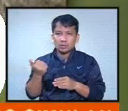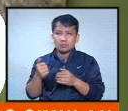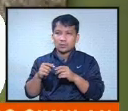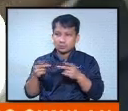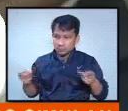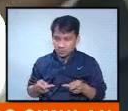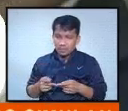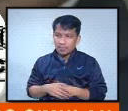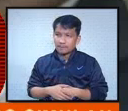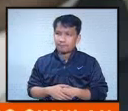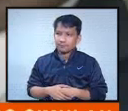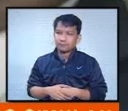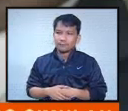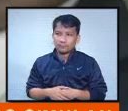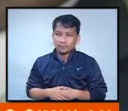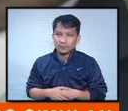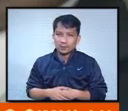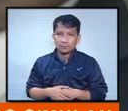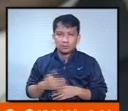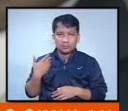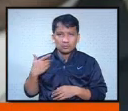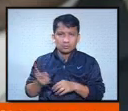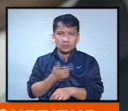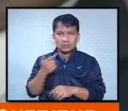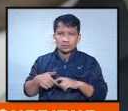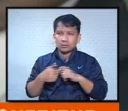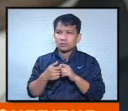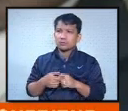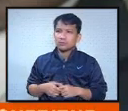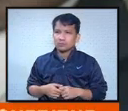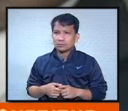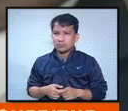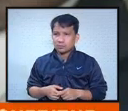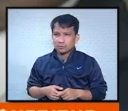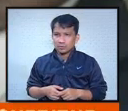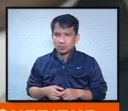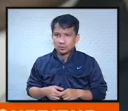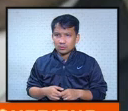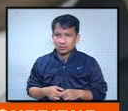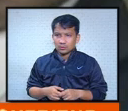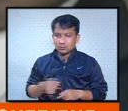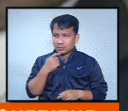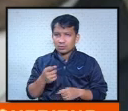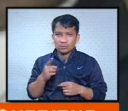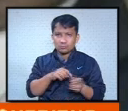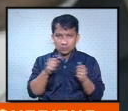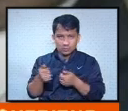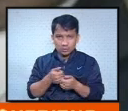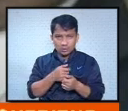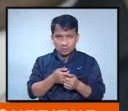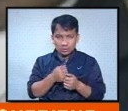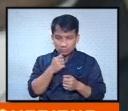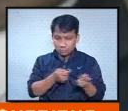ari-arian. Medyo nag-domino na yung pagkantala, medyo tumagal na. So kapag hindi pa natin talaga nilipat itong depo nga, malamang di pa